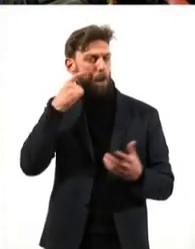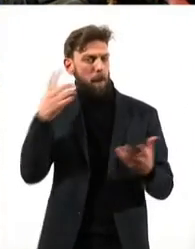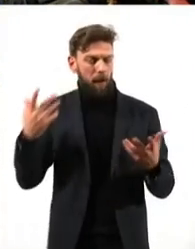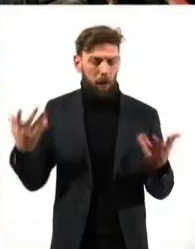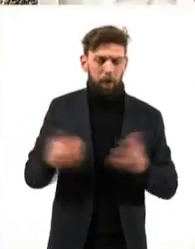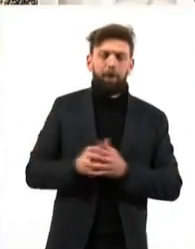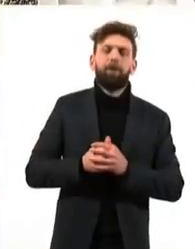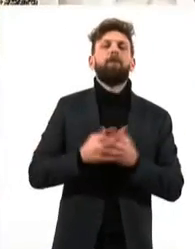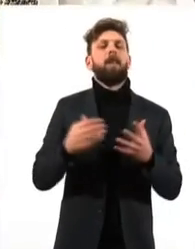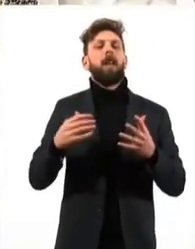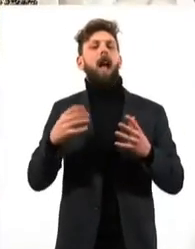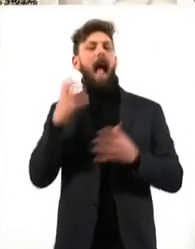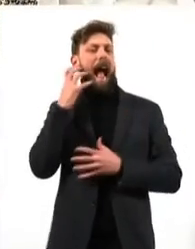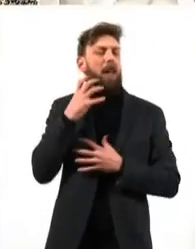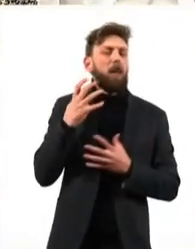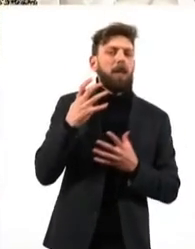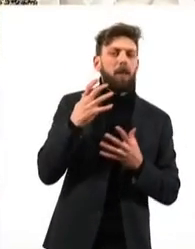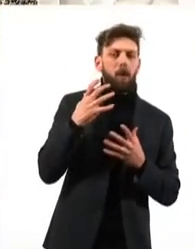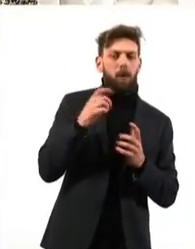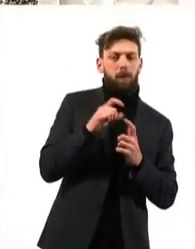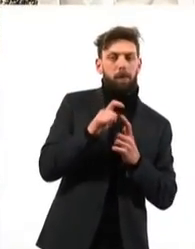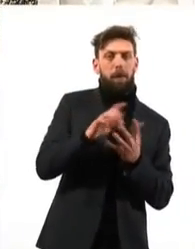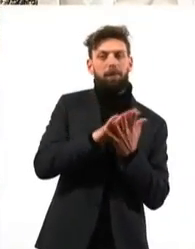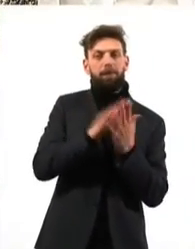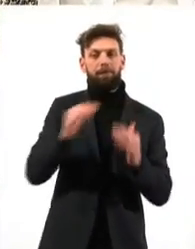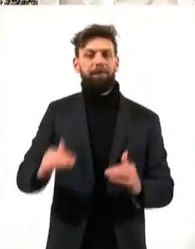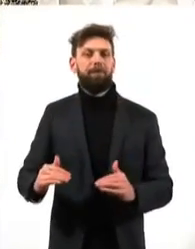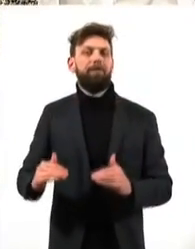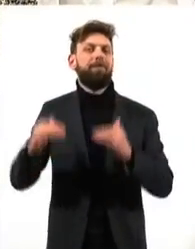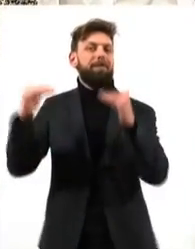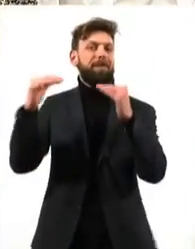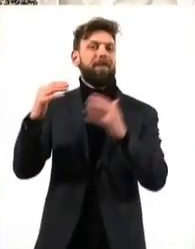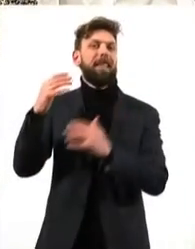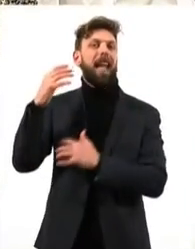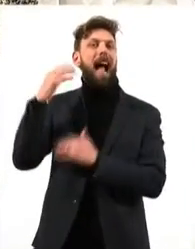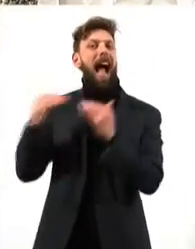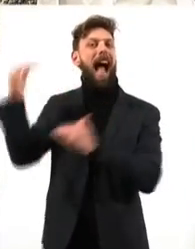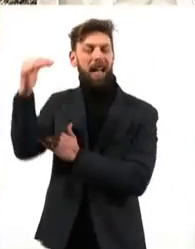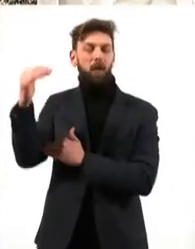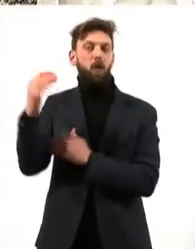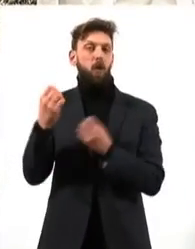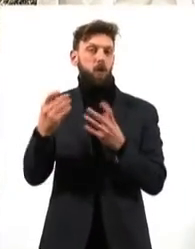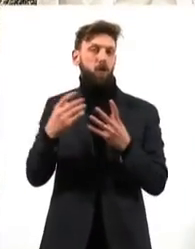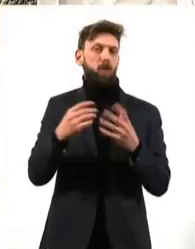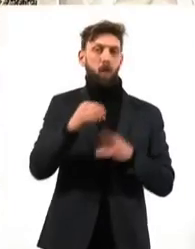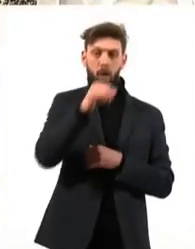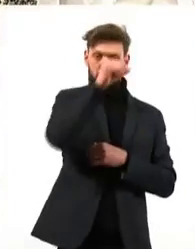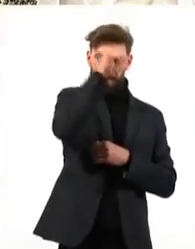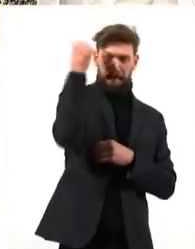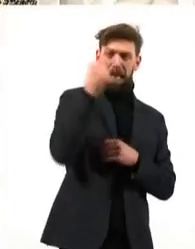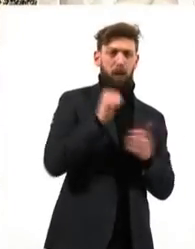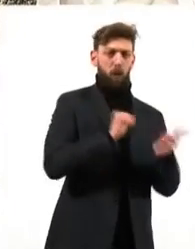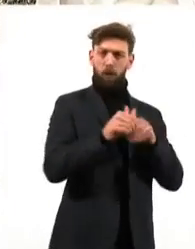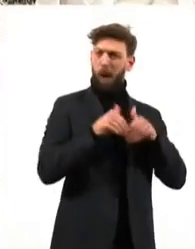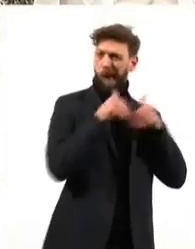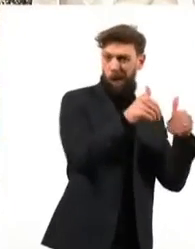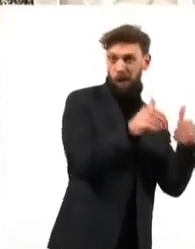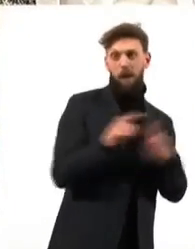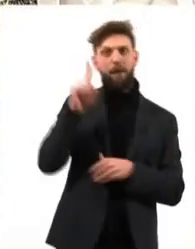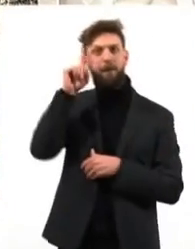de l'adolescence à l'âge adulte, ce sont essentiellement les jeunes filles qui arrêtent le sport, beaucoup plus que les garçons. Donc là, on a un